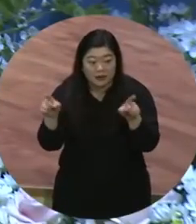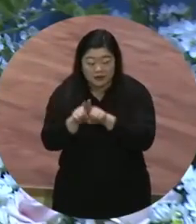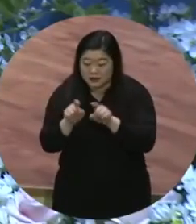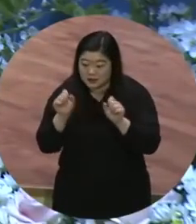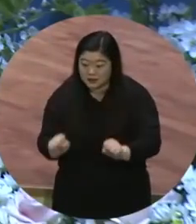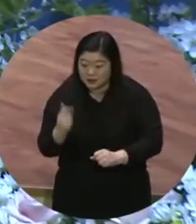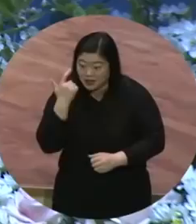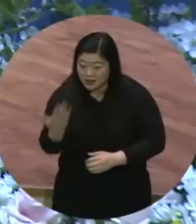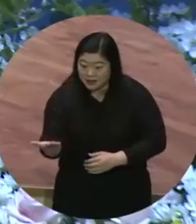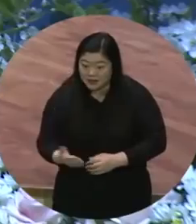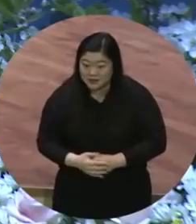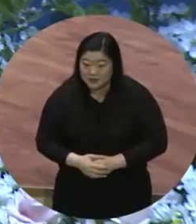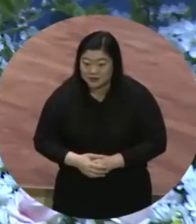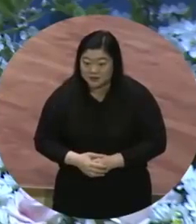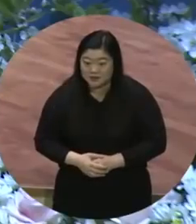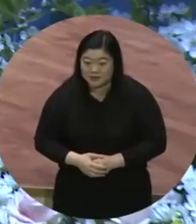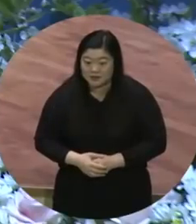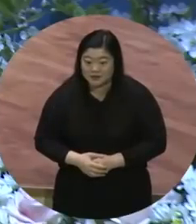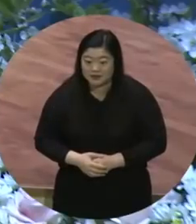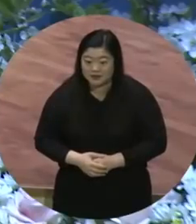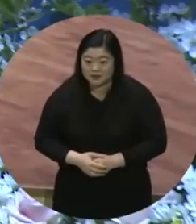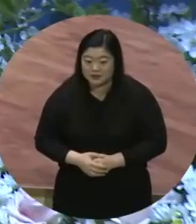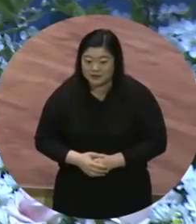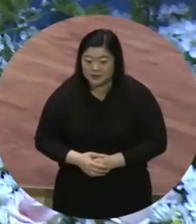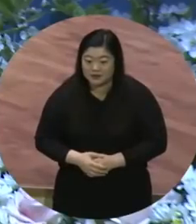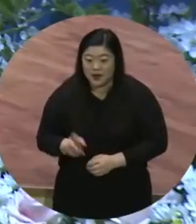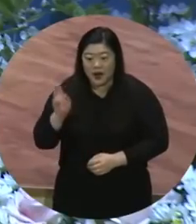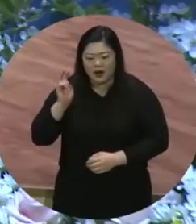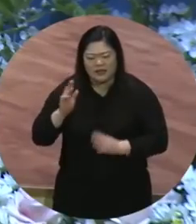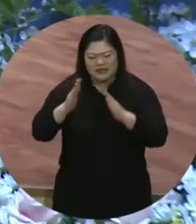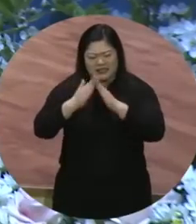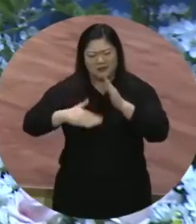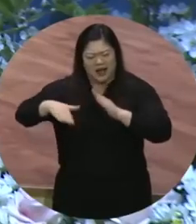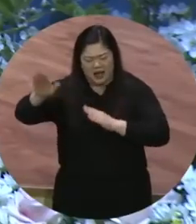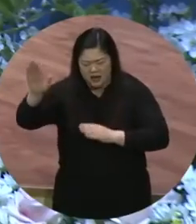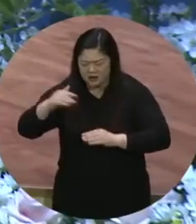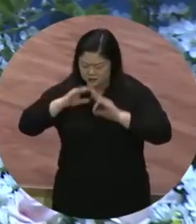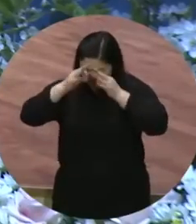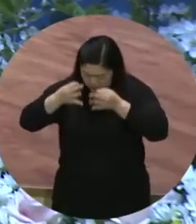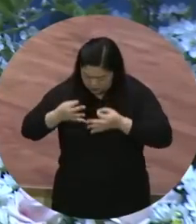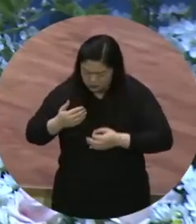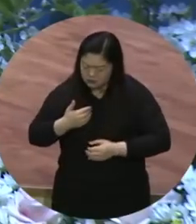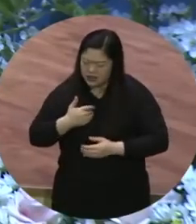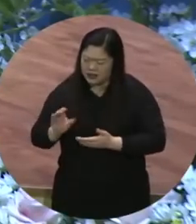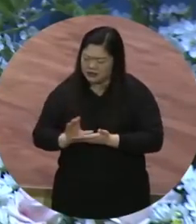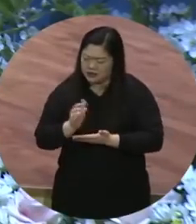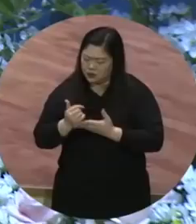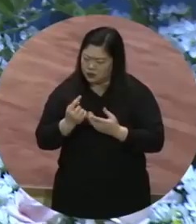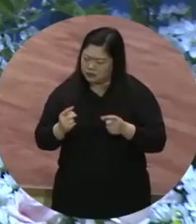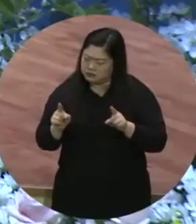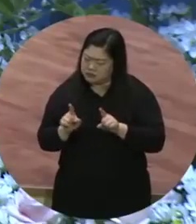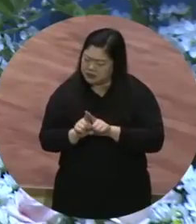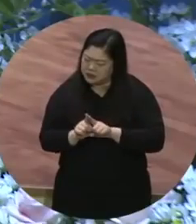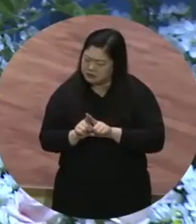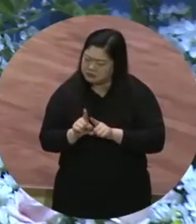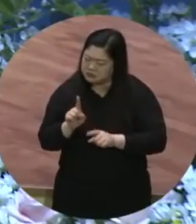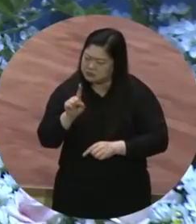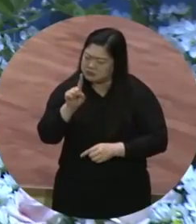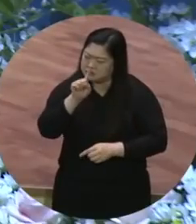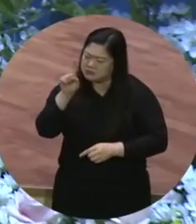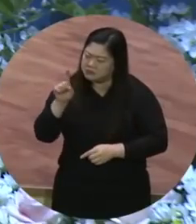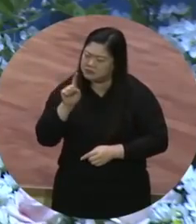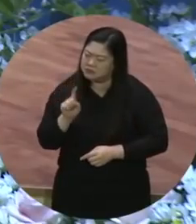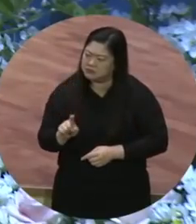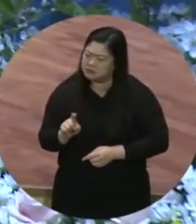부활이증. 집에 가셔서 좀 한동안 묵상해 보시기 바랍니다. 그리스도와 함께 내가 살고는